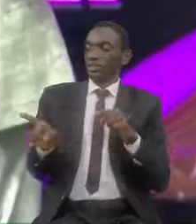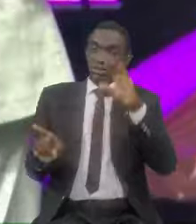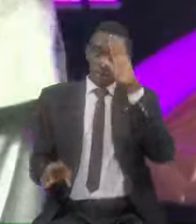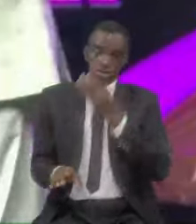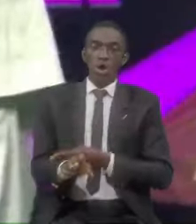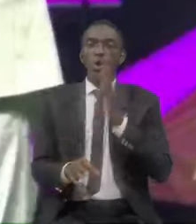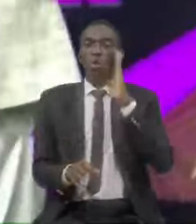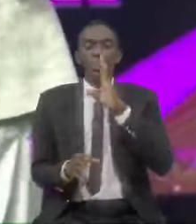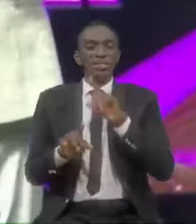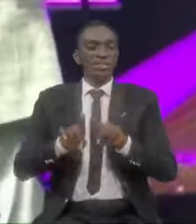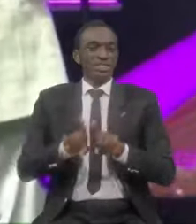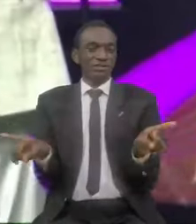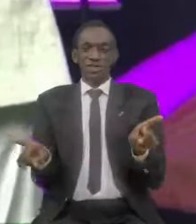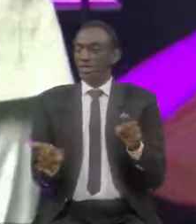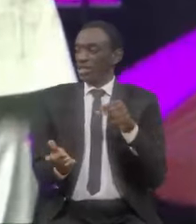universel,